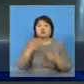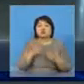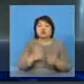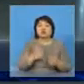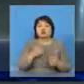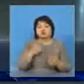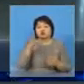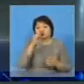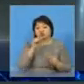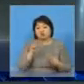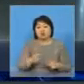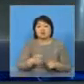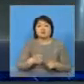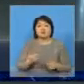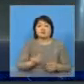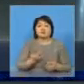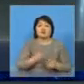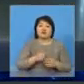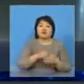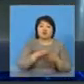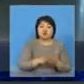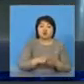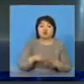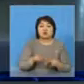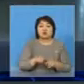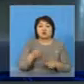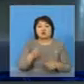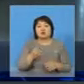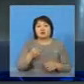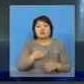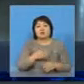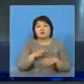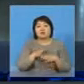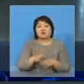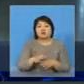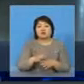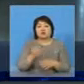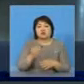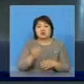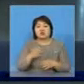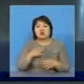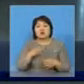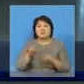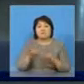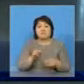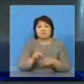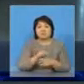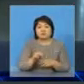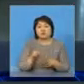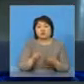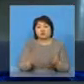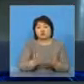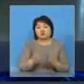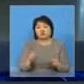считается жизнеспособным. И он регистрируется у нас, и мы проводим ему героические меры,